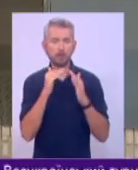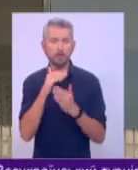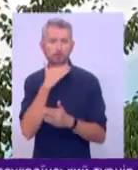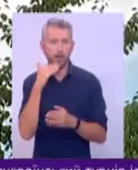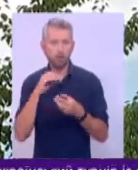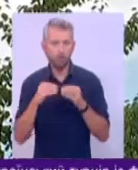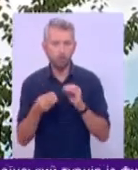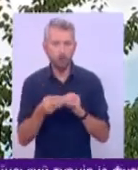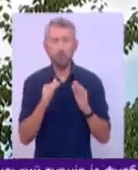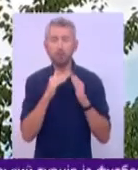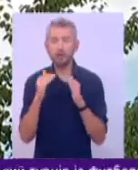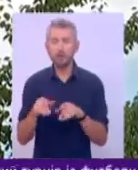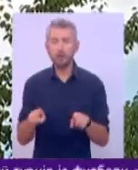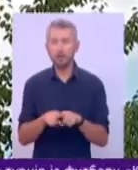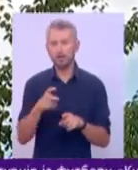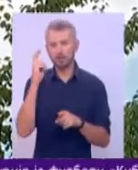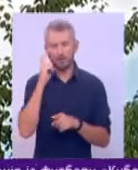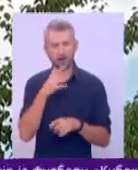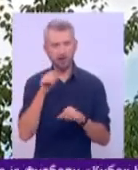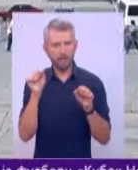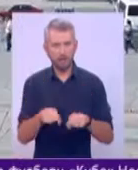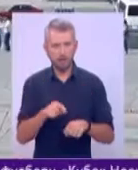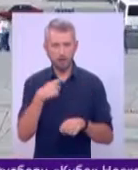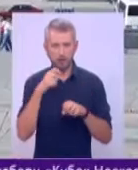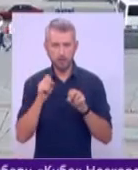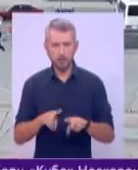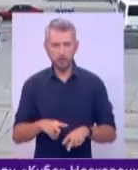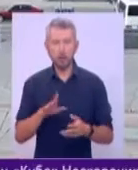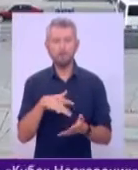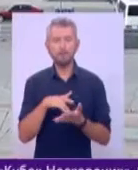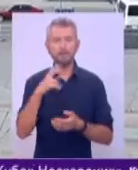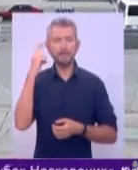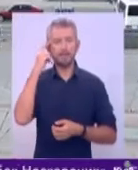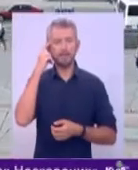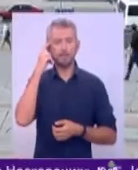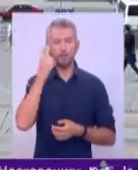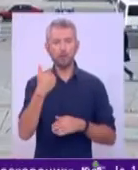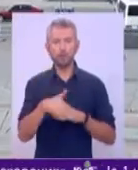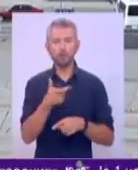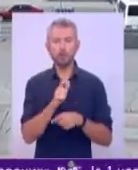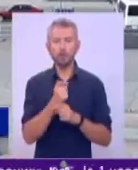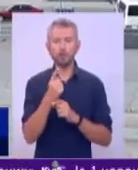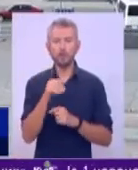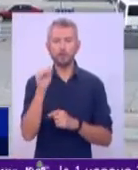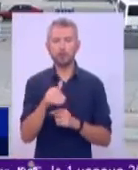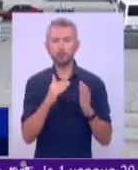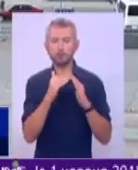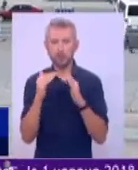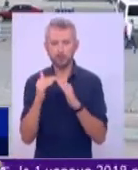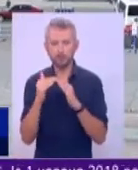проблем. Та й будинків таких у столиці вистачає, кажуть експерти. В місті Києві вже понад 11 тисяч